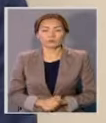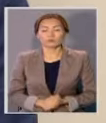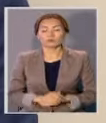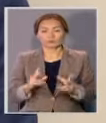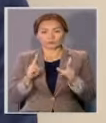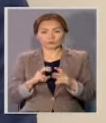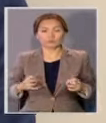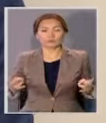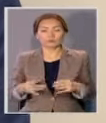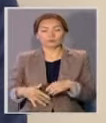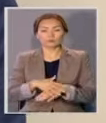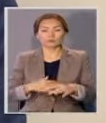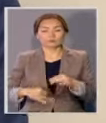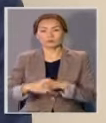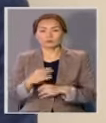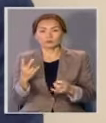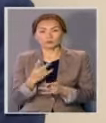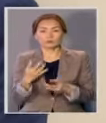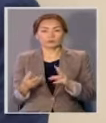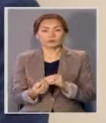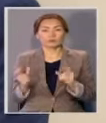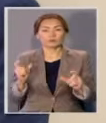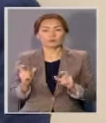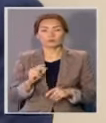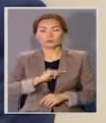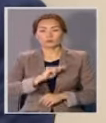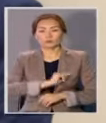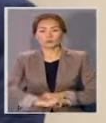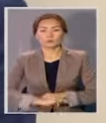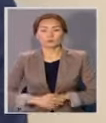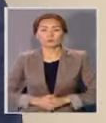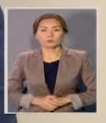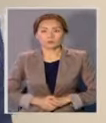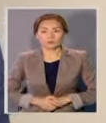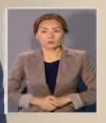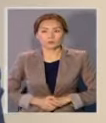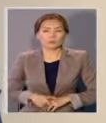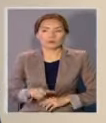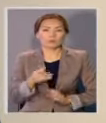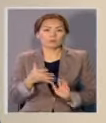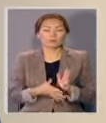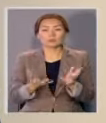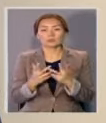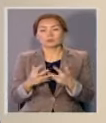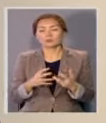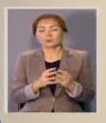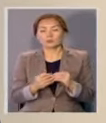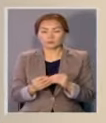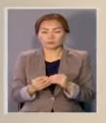әрине халық арасында жаңалық емес, ал енді сол тасымалдаушының тапқан аз ғана табысы мен жолға кеткен шығынды есепке салар